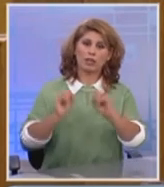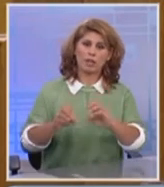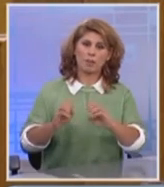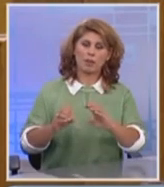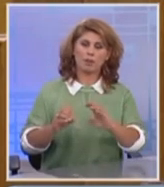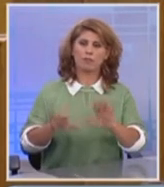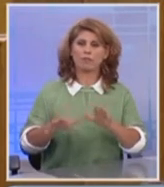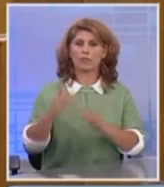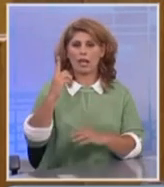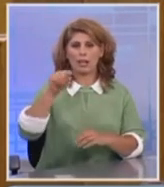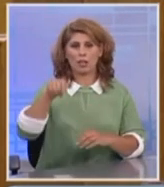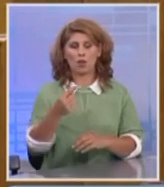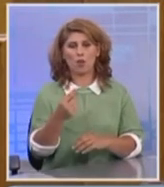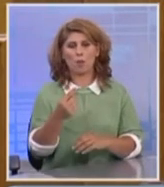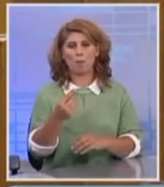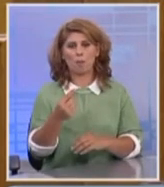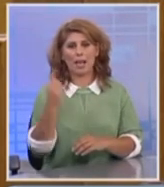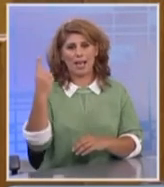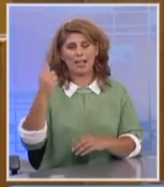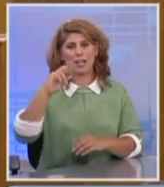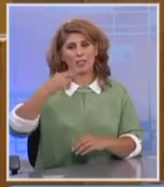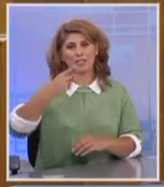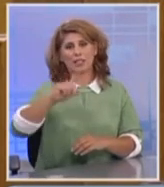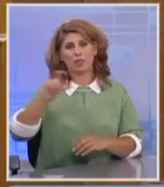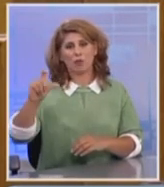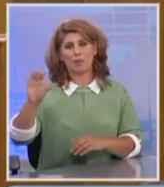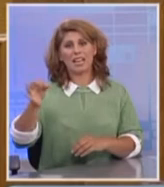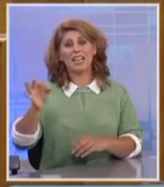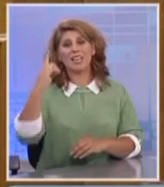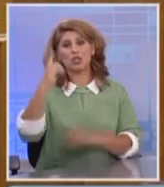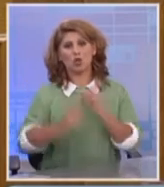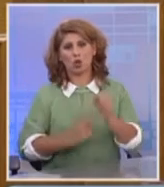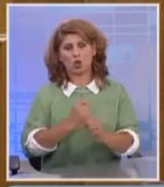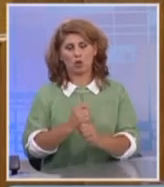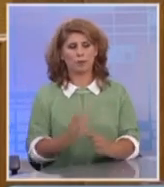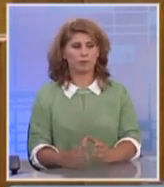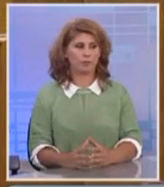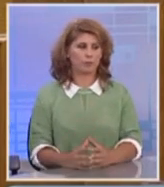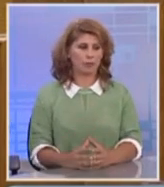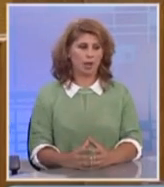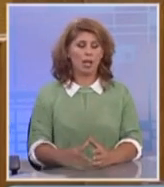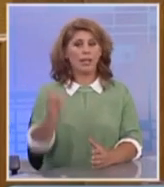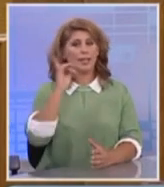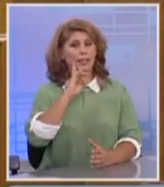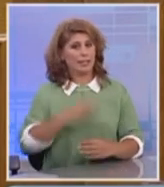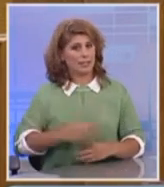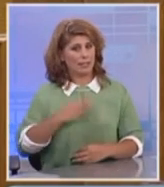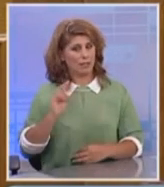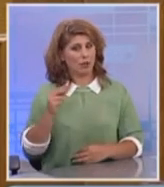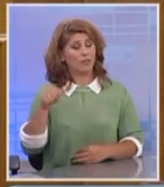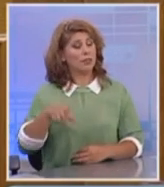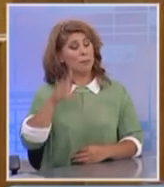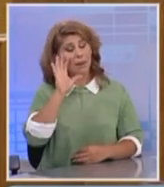της τάξης του 1,1 δισεκατομμυρίου λιρών το χρόνο. Κυρίες και κύριοι βουλευτές, αυτή